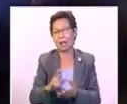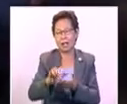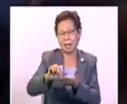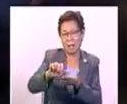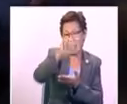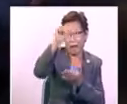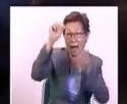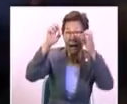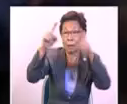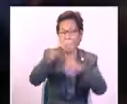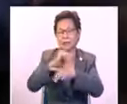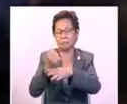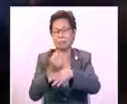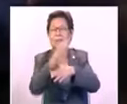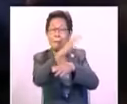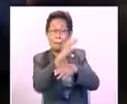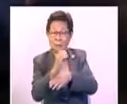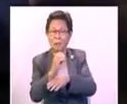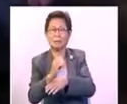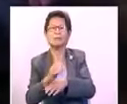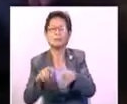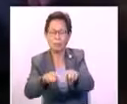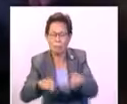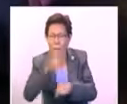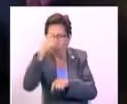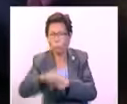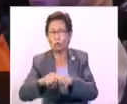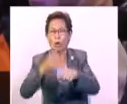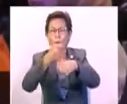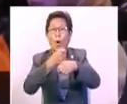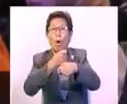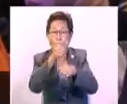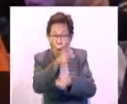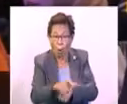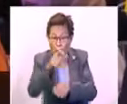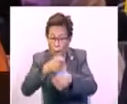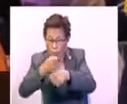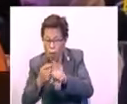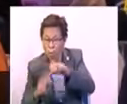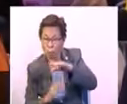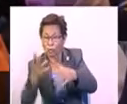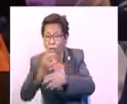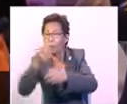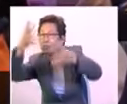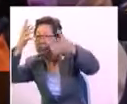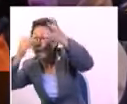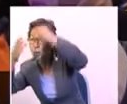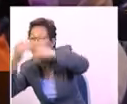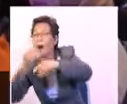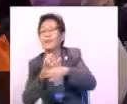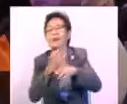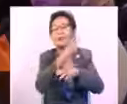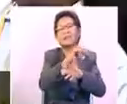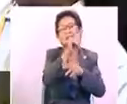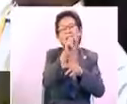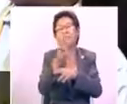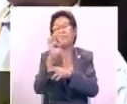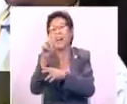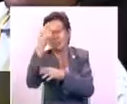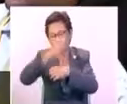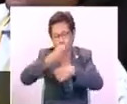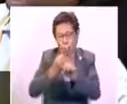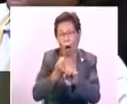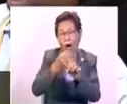industri. Ia menjadi platform kepada pembuat dasar untuk mendapatkan input daripada industri dan agensi TVET bagi